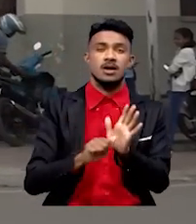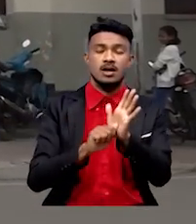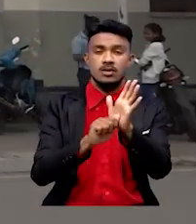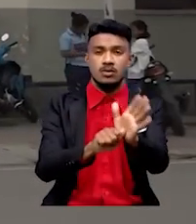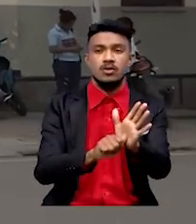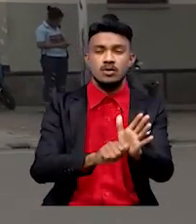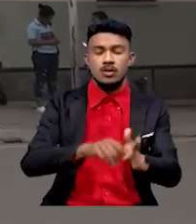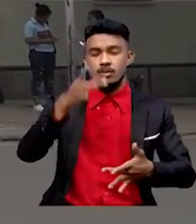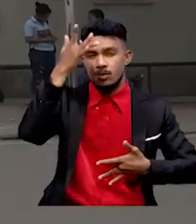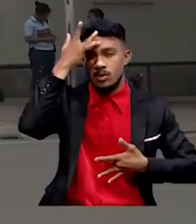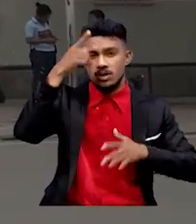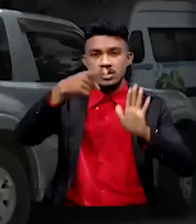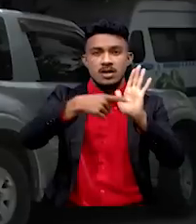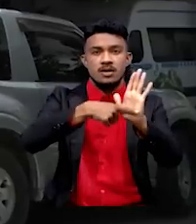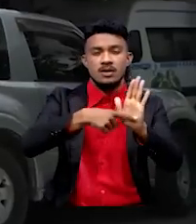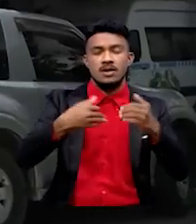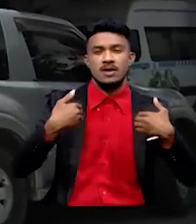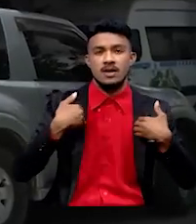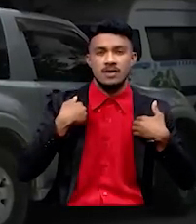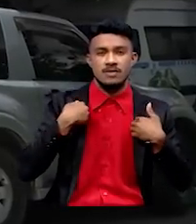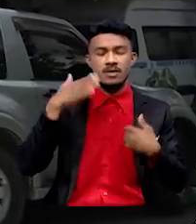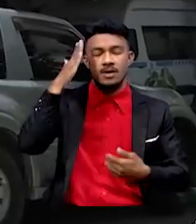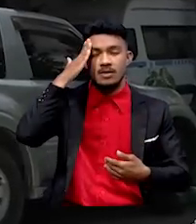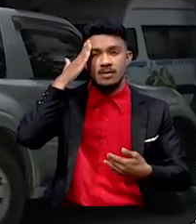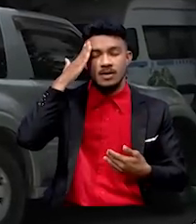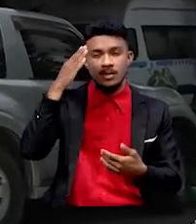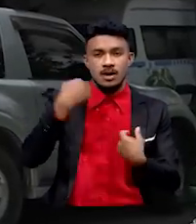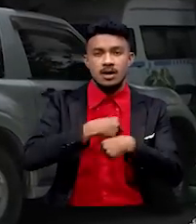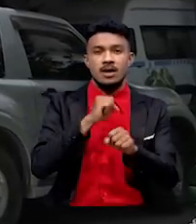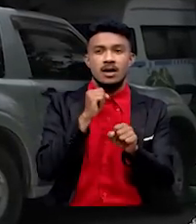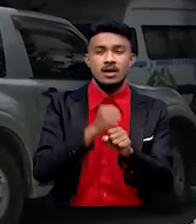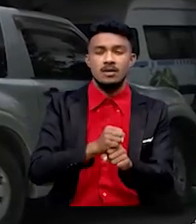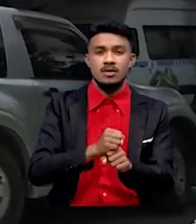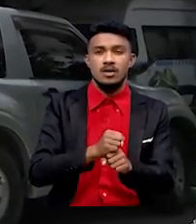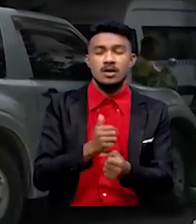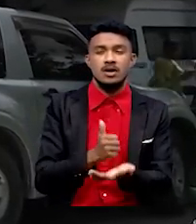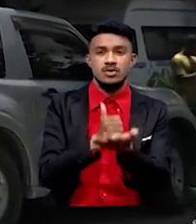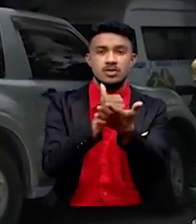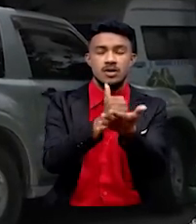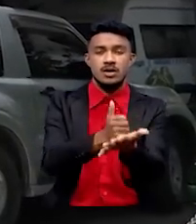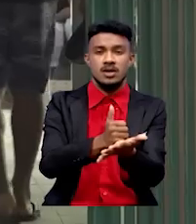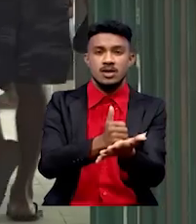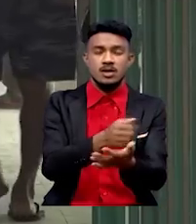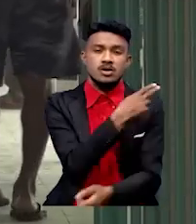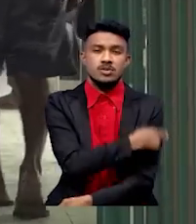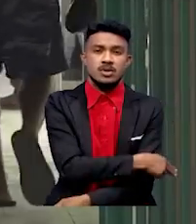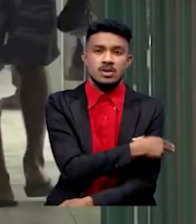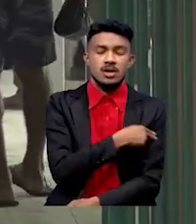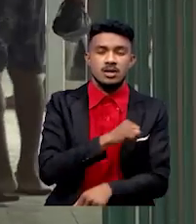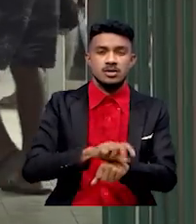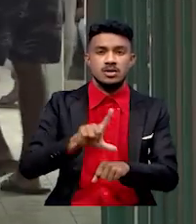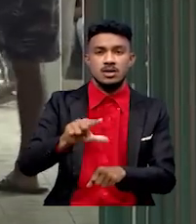negativo. Também né, nia rasic plano, onde bahalá o tratamento e Hospital Nacional